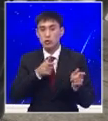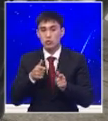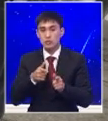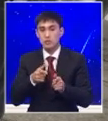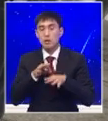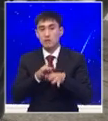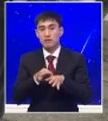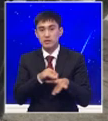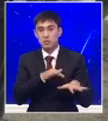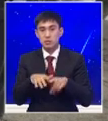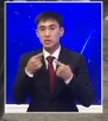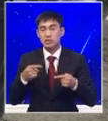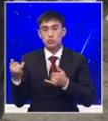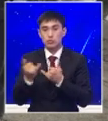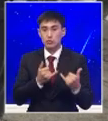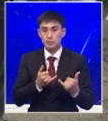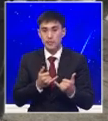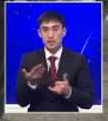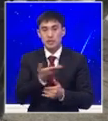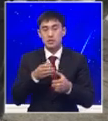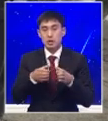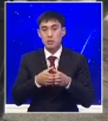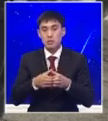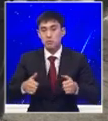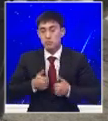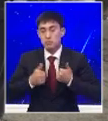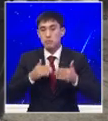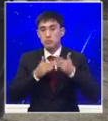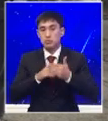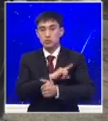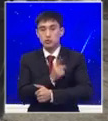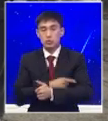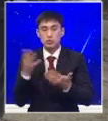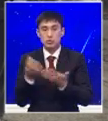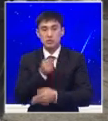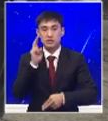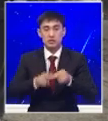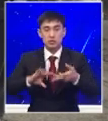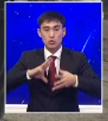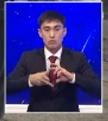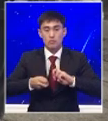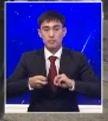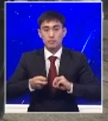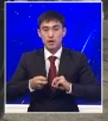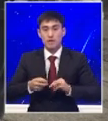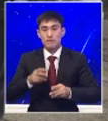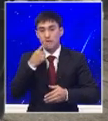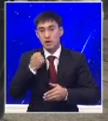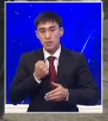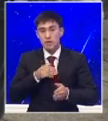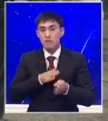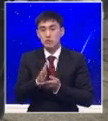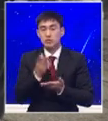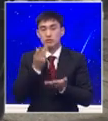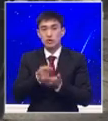и проводить операции в различных условиях. Наша команда прилагает максимум усилий для успешного завершения итоговой проверки. В армии я не только выполнил